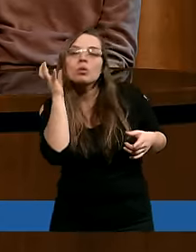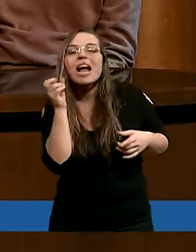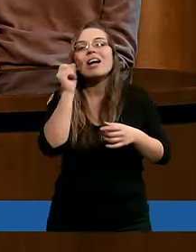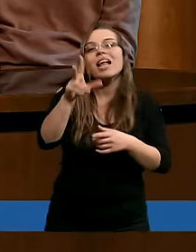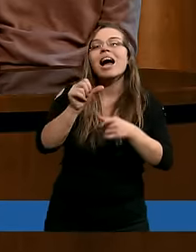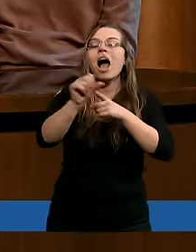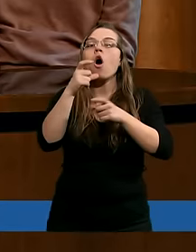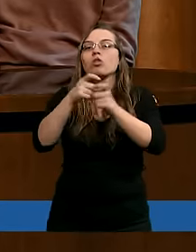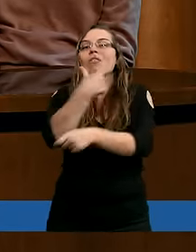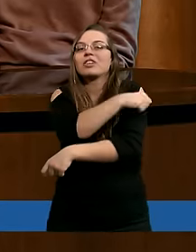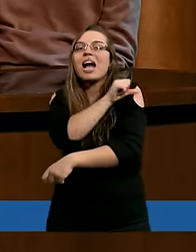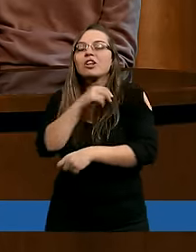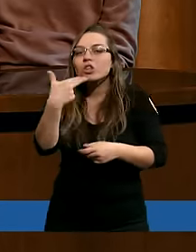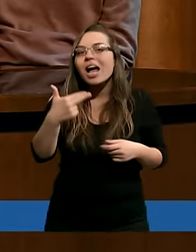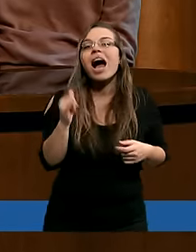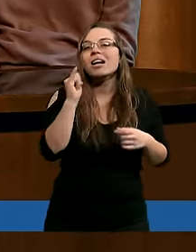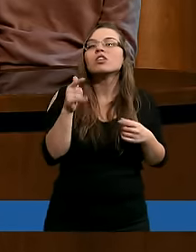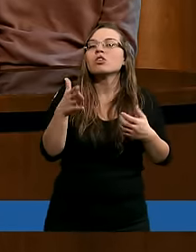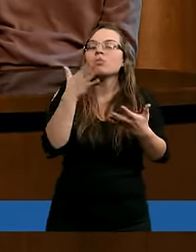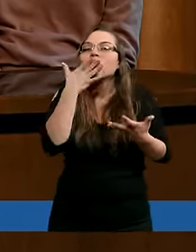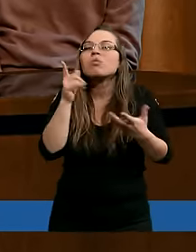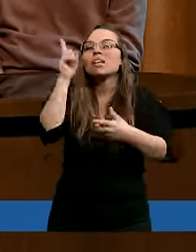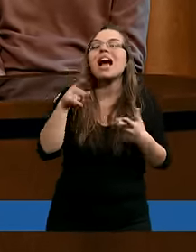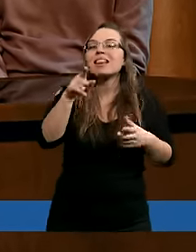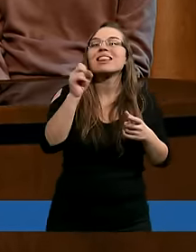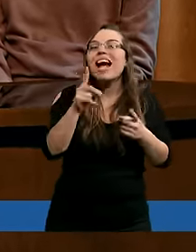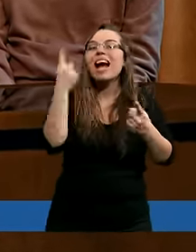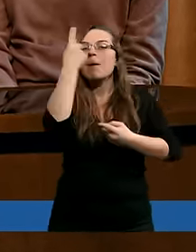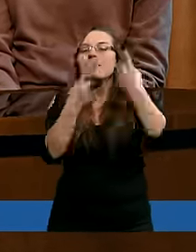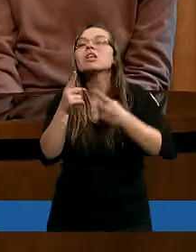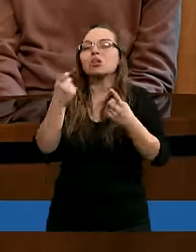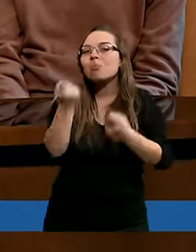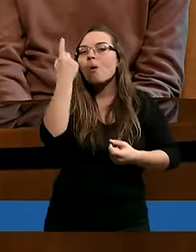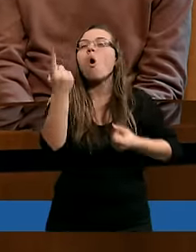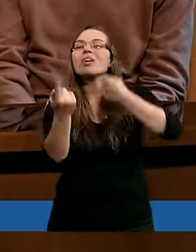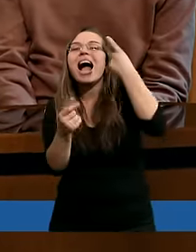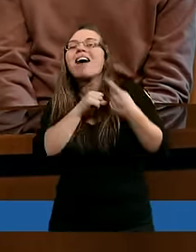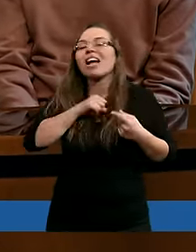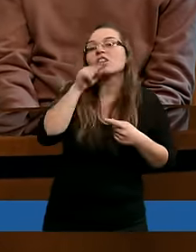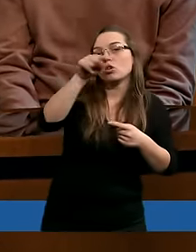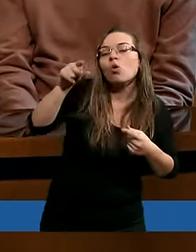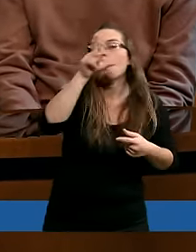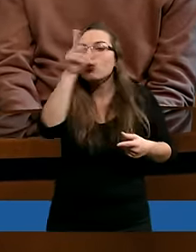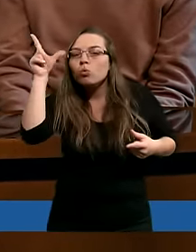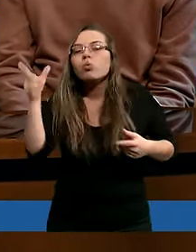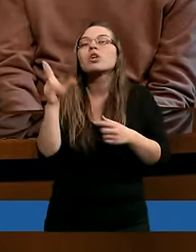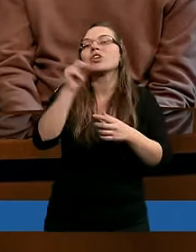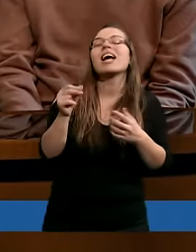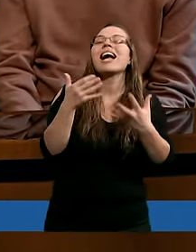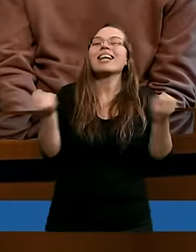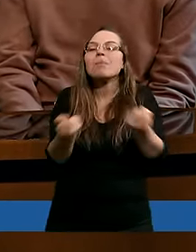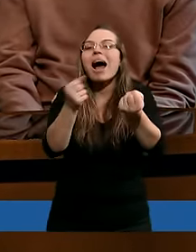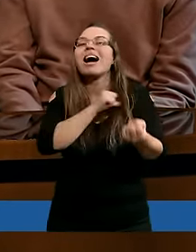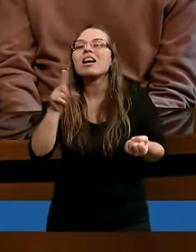słowa od chrześcijan i powiem szczerze, nieraz potrafi taka myśl się pojawić, kiedy człowiek się zmaga z